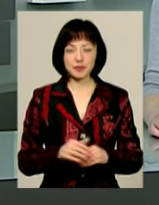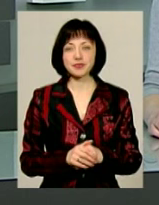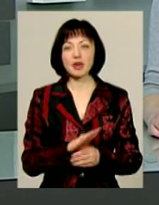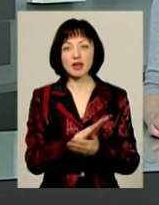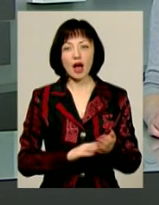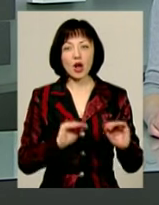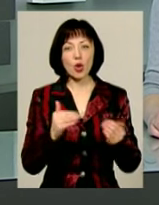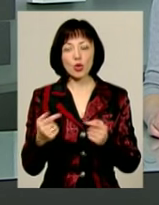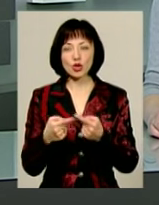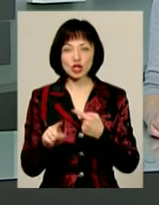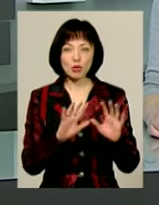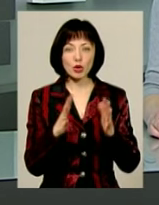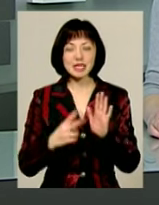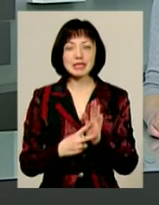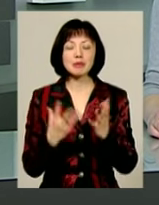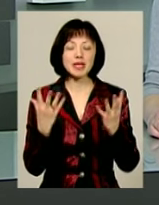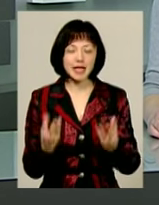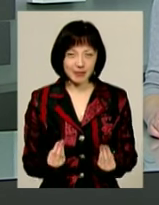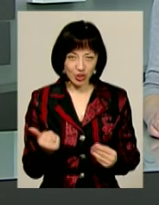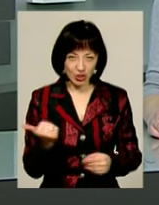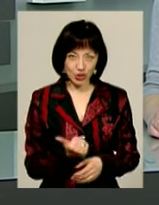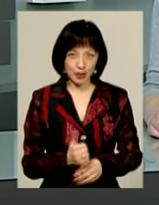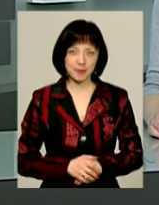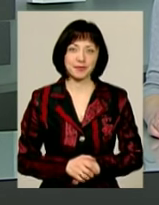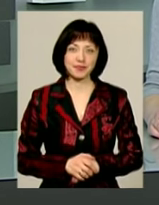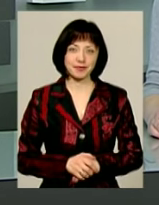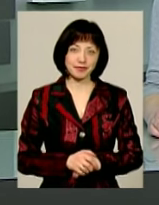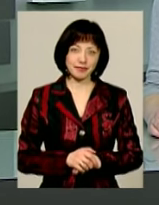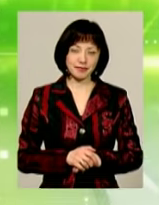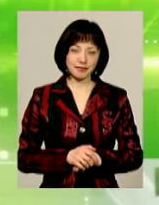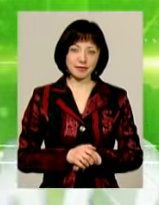Далі коротко про інші події семи інформаційних днів.